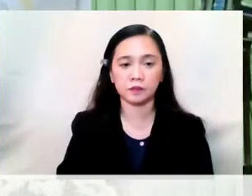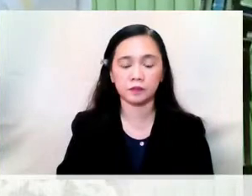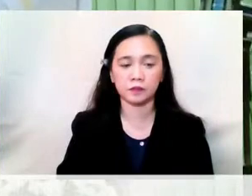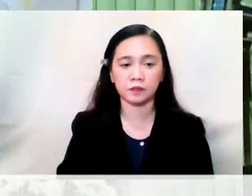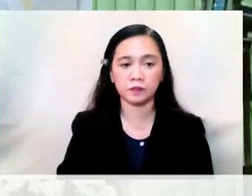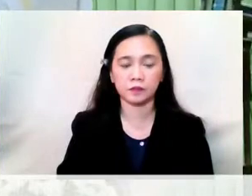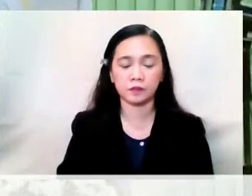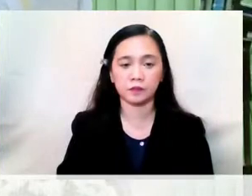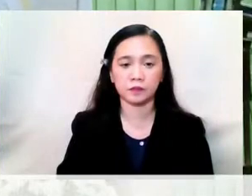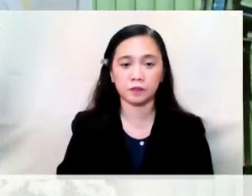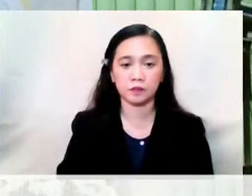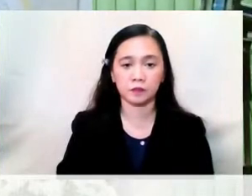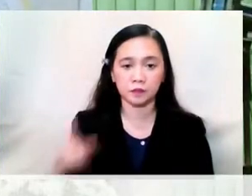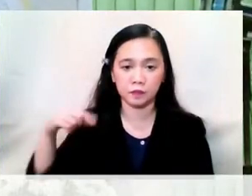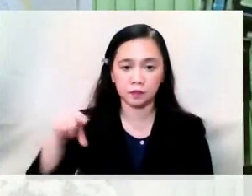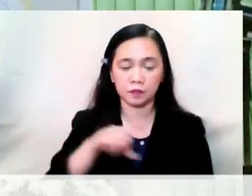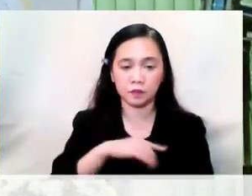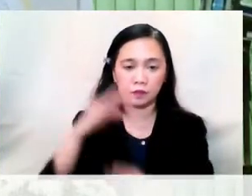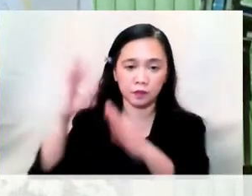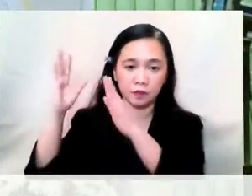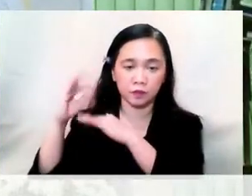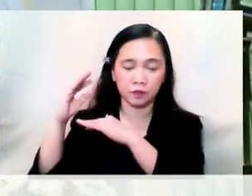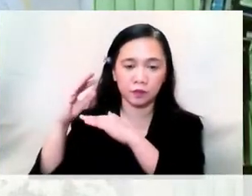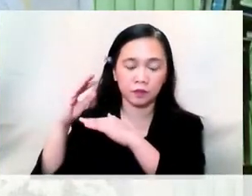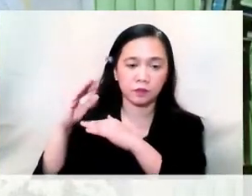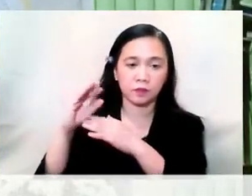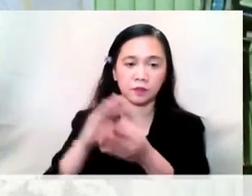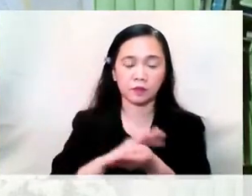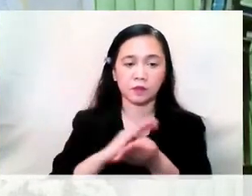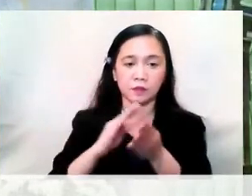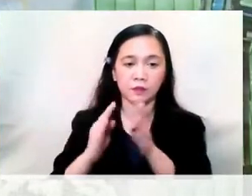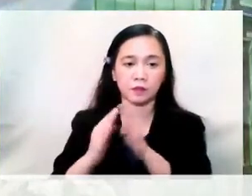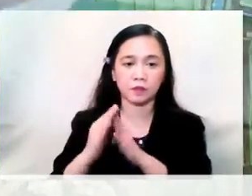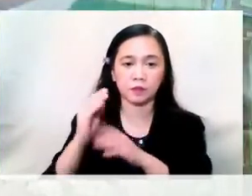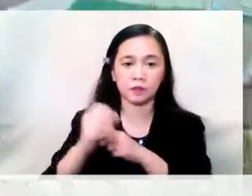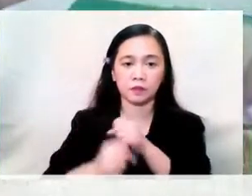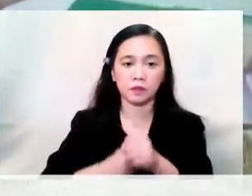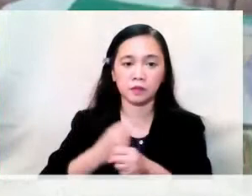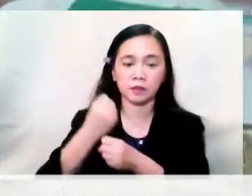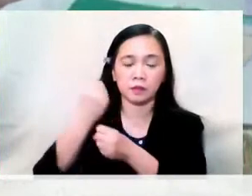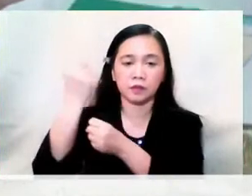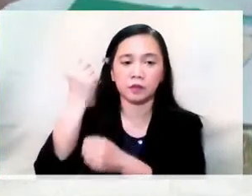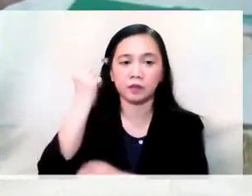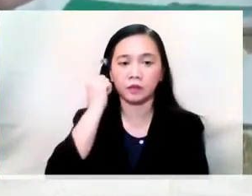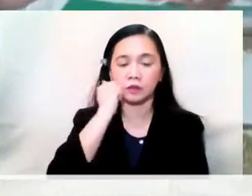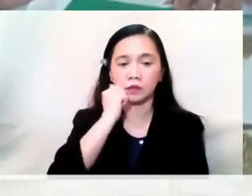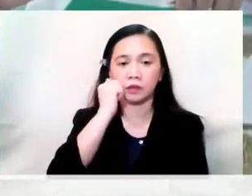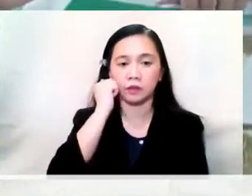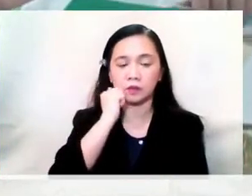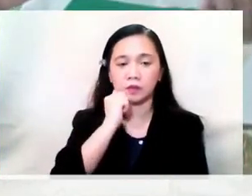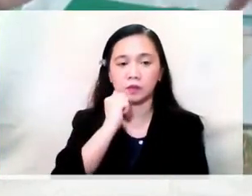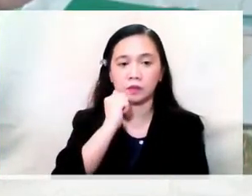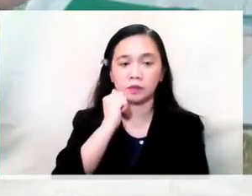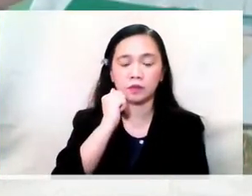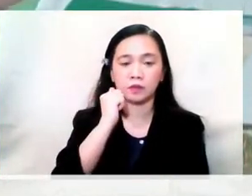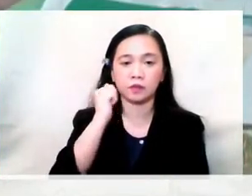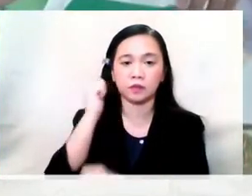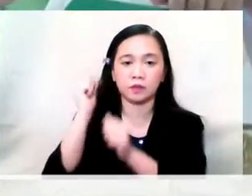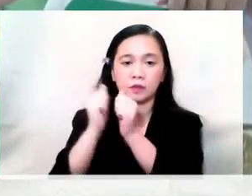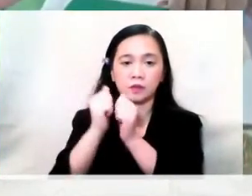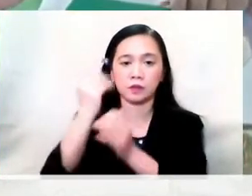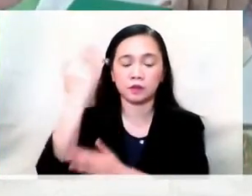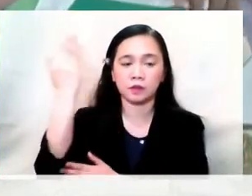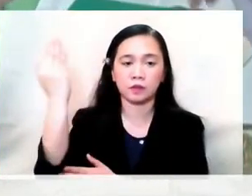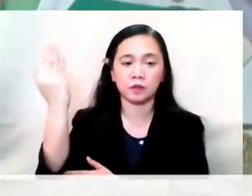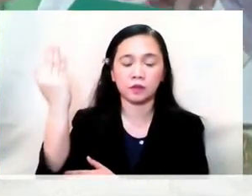Kami nawa ay gawin niyang handog na habang panahong nakatalaga sa iyo. Tulungan nawa niya kaming magkamit ng iyong